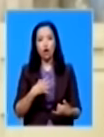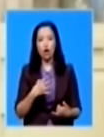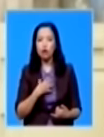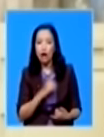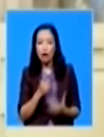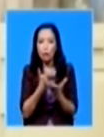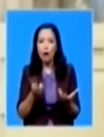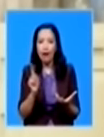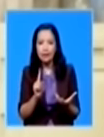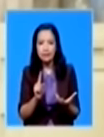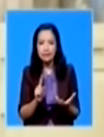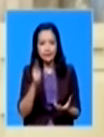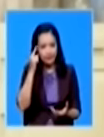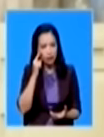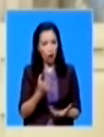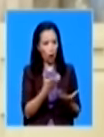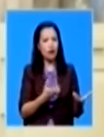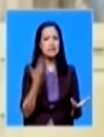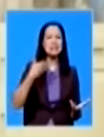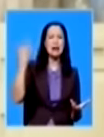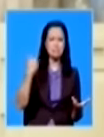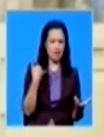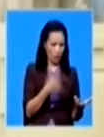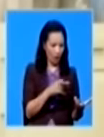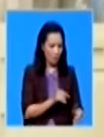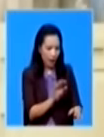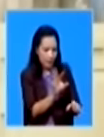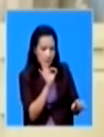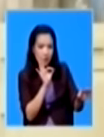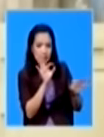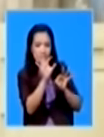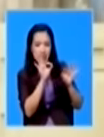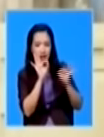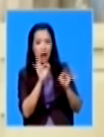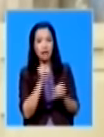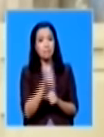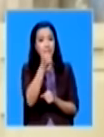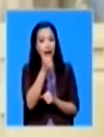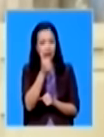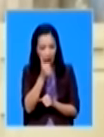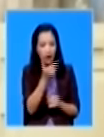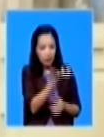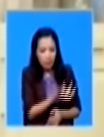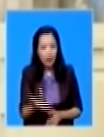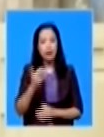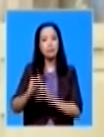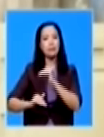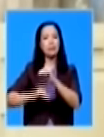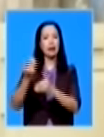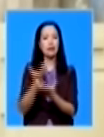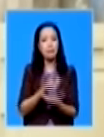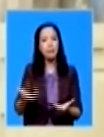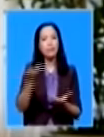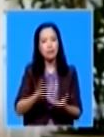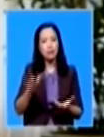ดนี้เอามาขึ้นละของเดิมมีอยู่หลายพันนะเอามาเลือกแล้วก็อะไรที่ทำได้ไปสู่การผลิตตอนนี้เอาขอฝุ่น